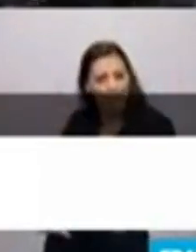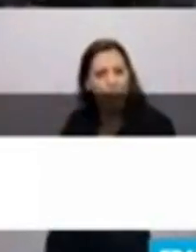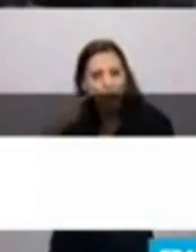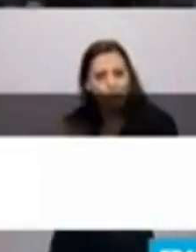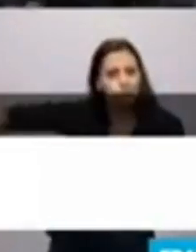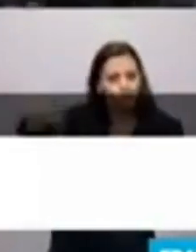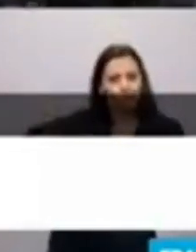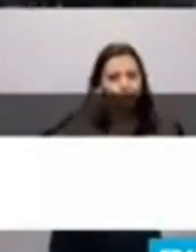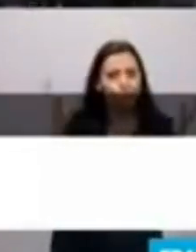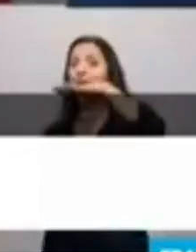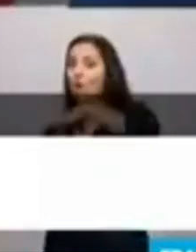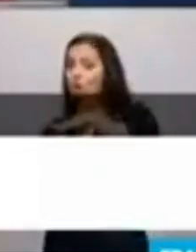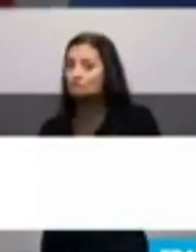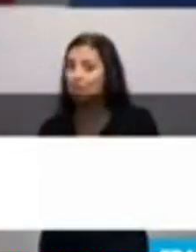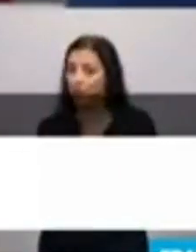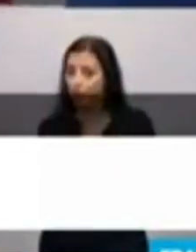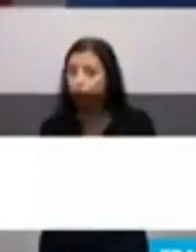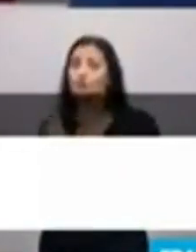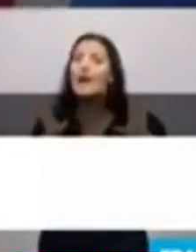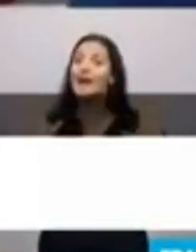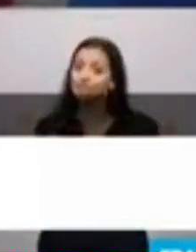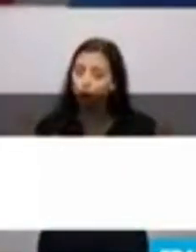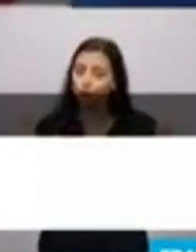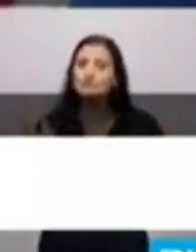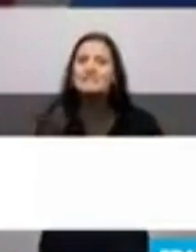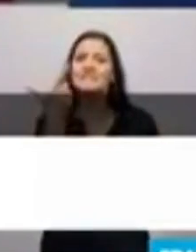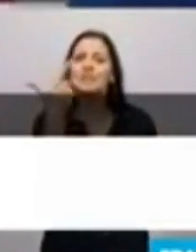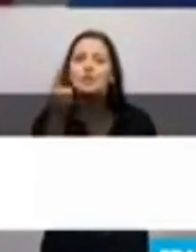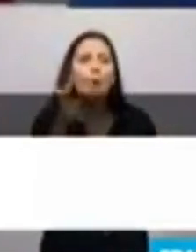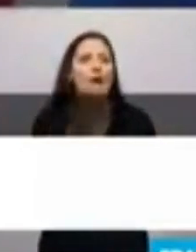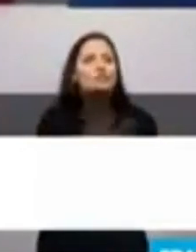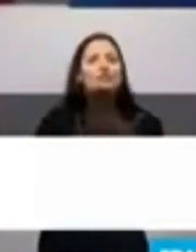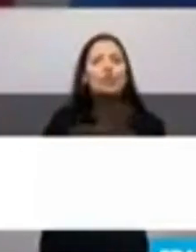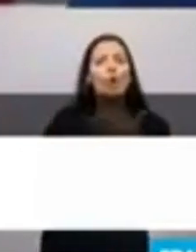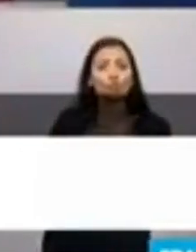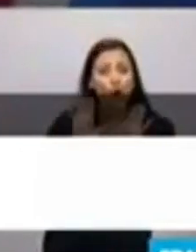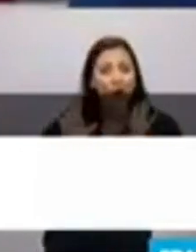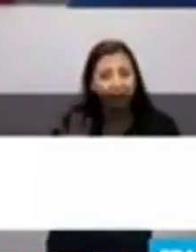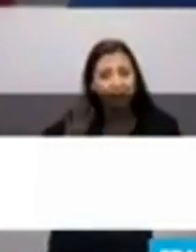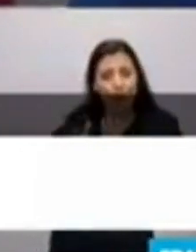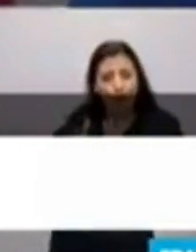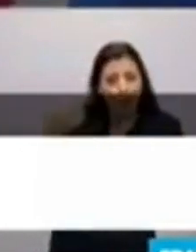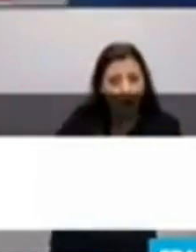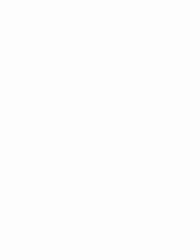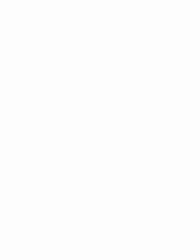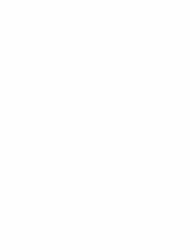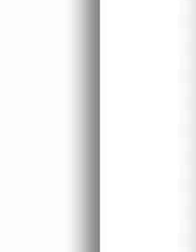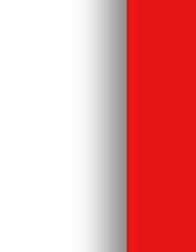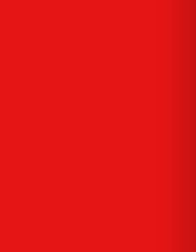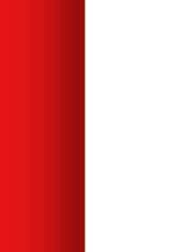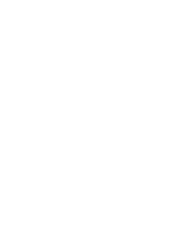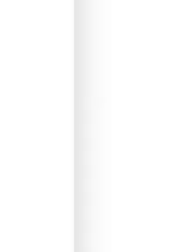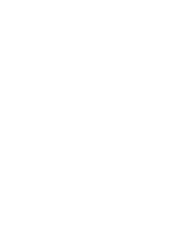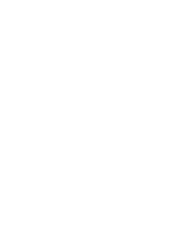corrompu. Donc les relations entre les deux géants d'Amérique du Sud s'annoncent pour le moins houleuses dans ces prochaines années.